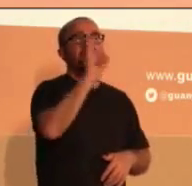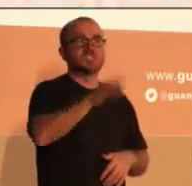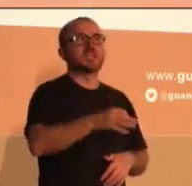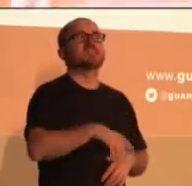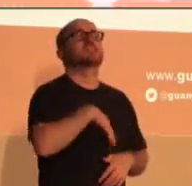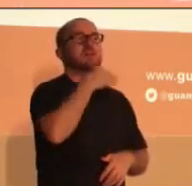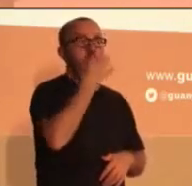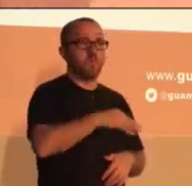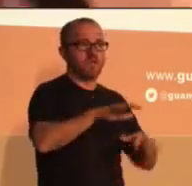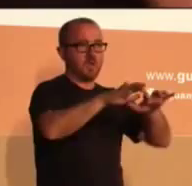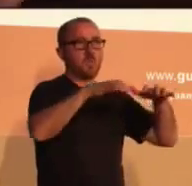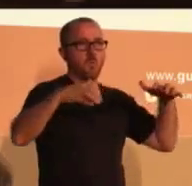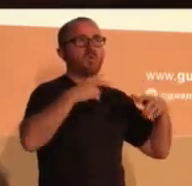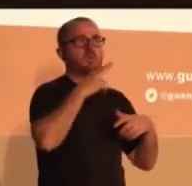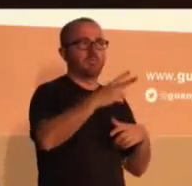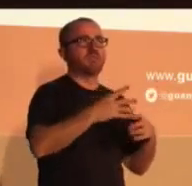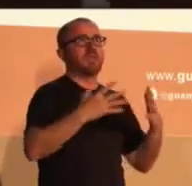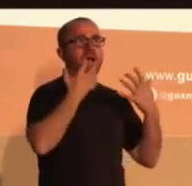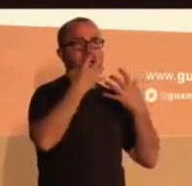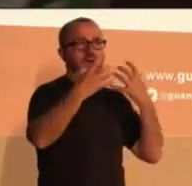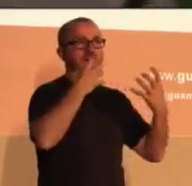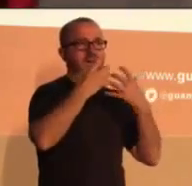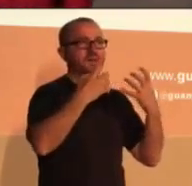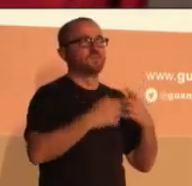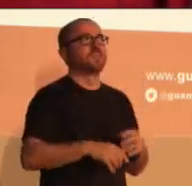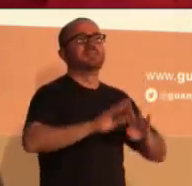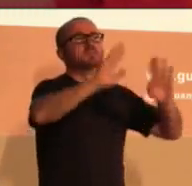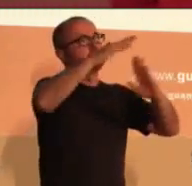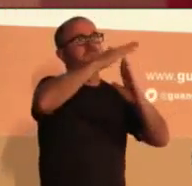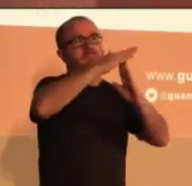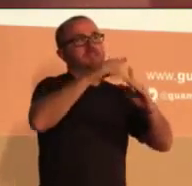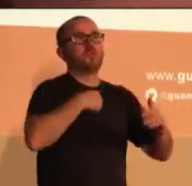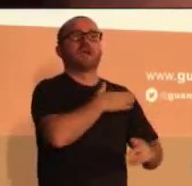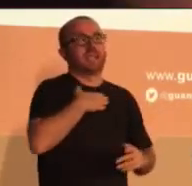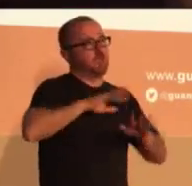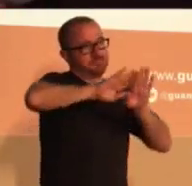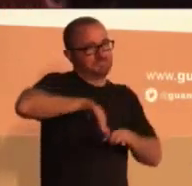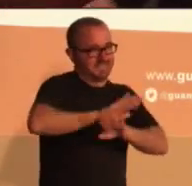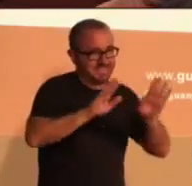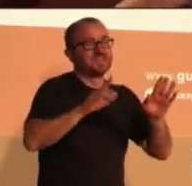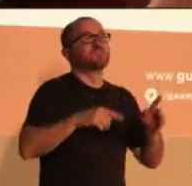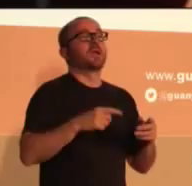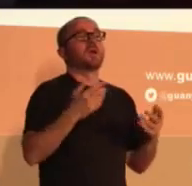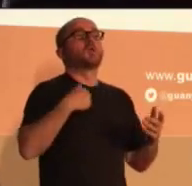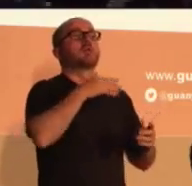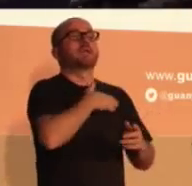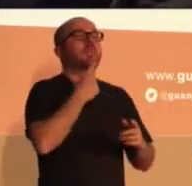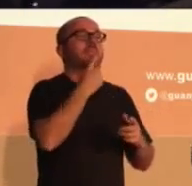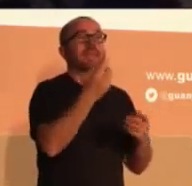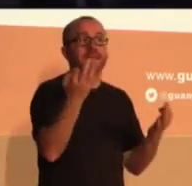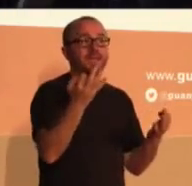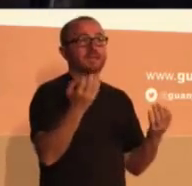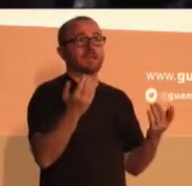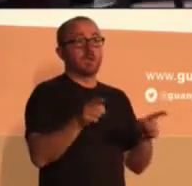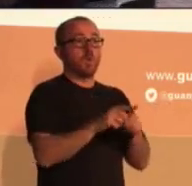Bueno, pues deixeu-me. És que hi ha molta més gent que ha de parlar. Acabo ja. El que volia dir, pues això, aquest és el nostre